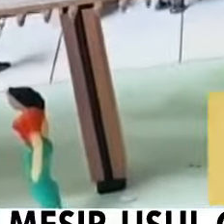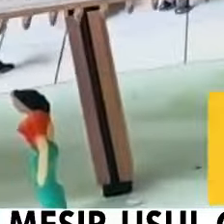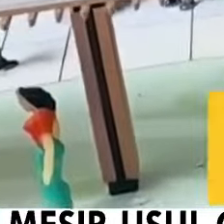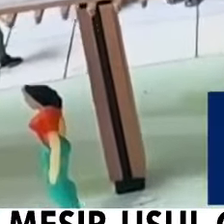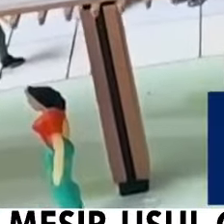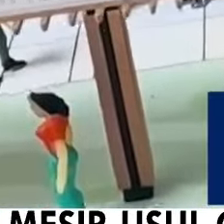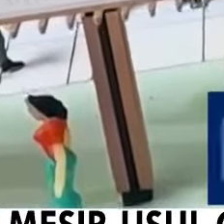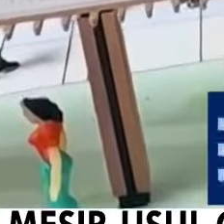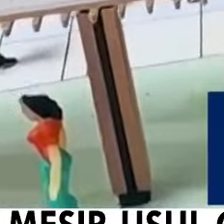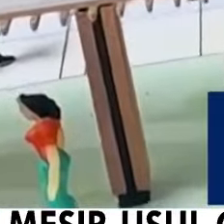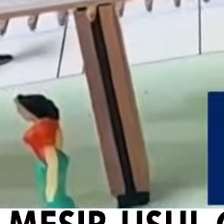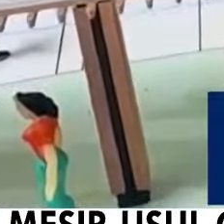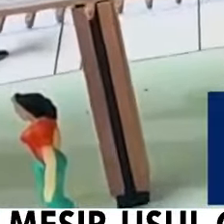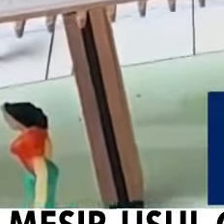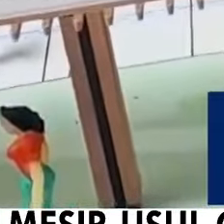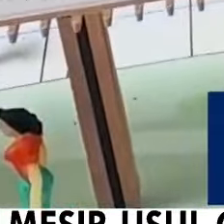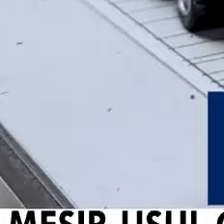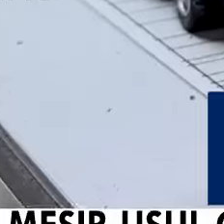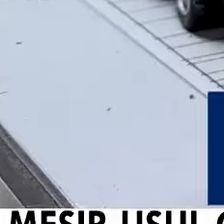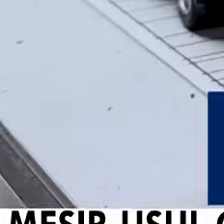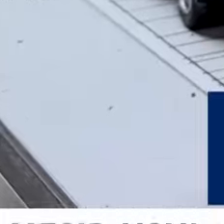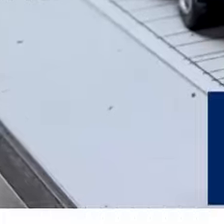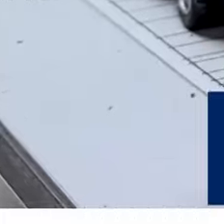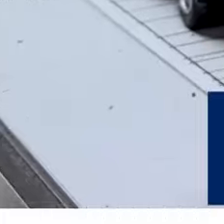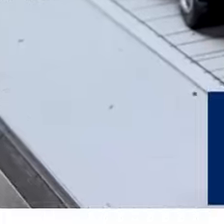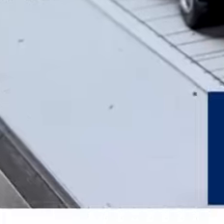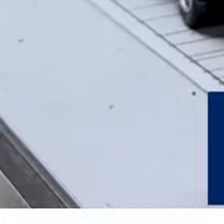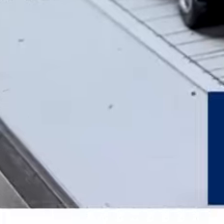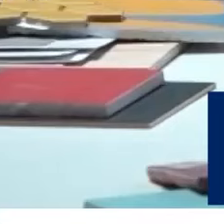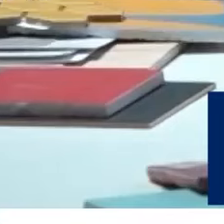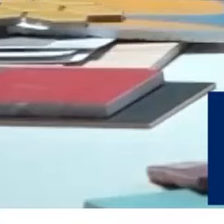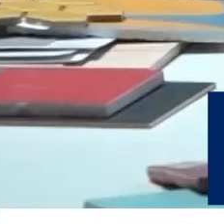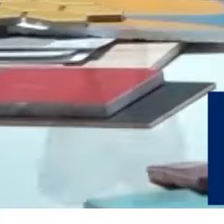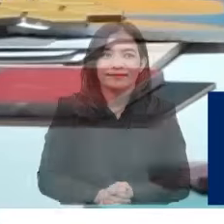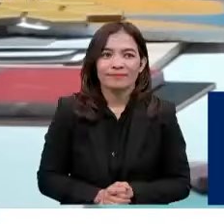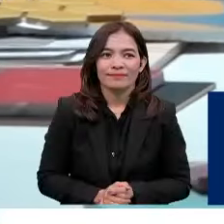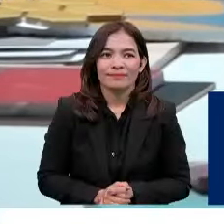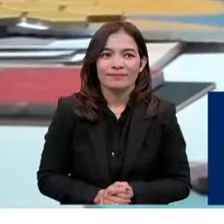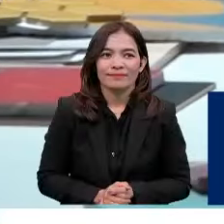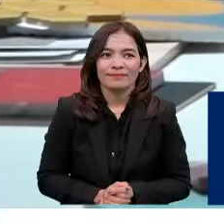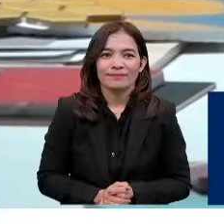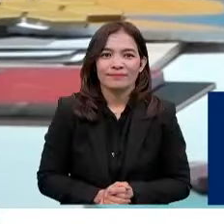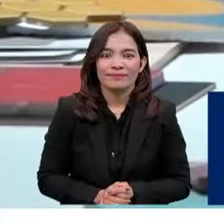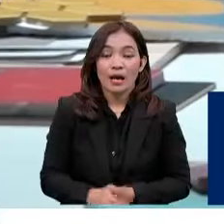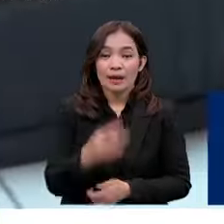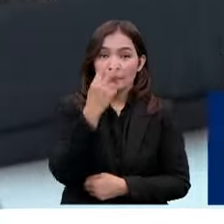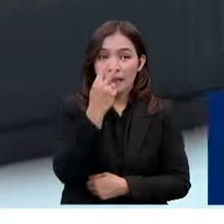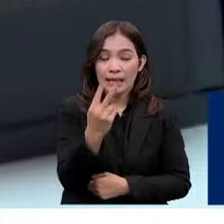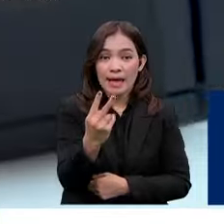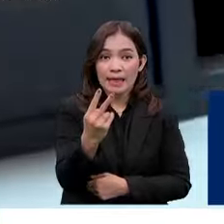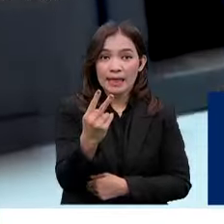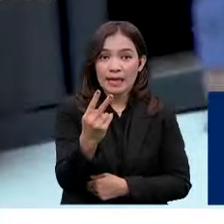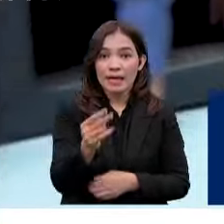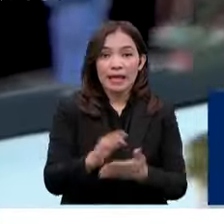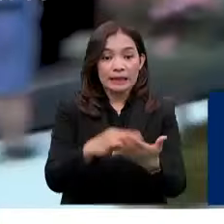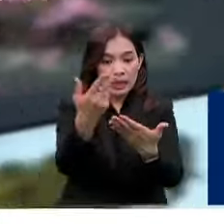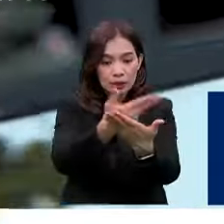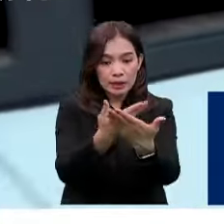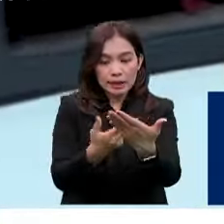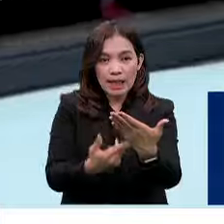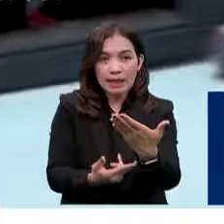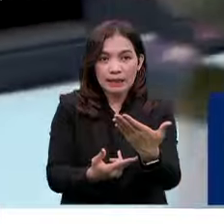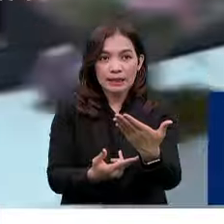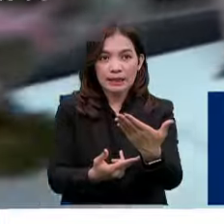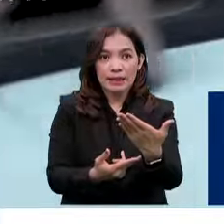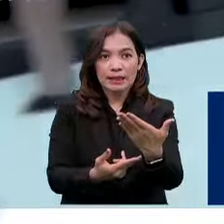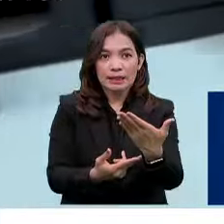Visinya simple sebetulnya, make a world as a better place. Intinya melihat satu desain itu tidak